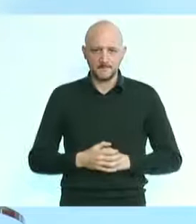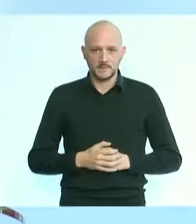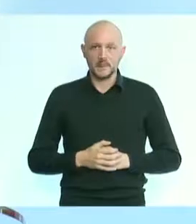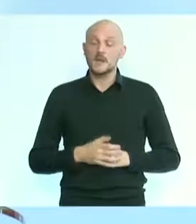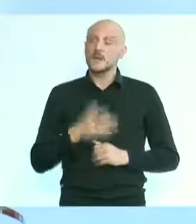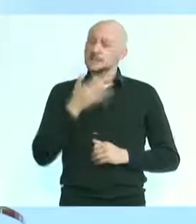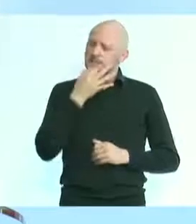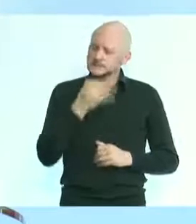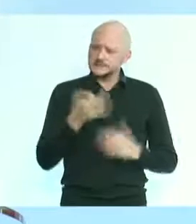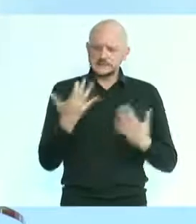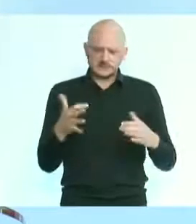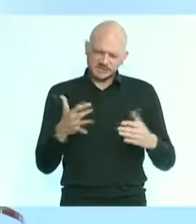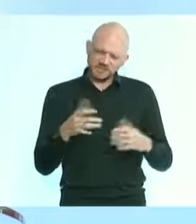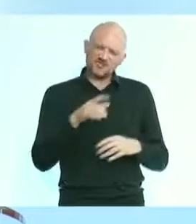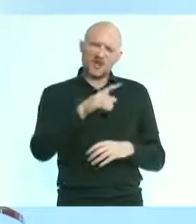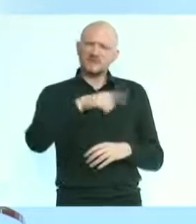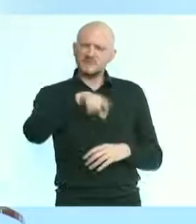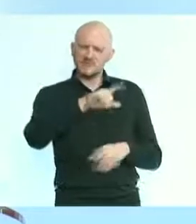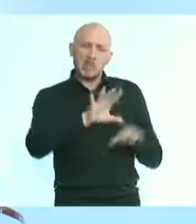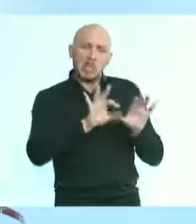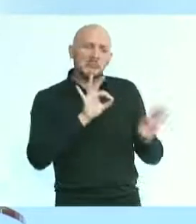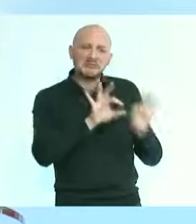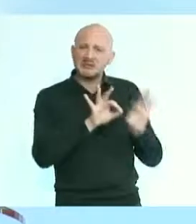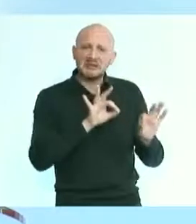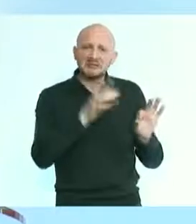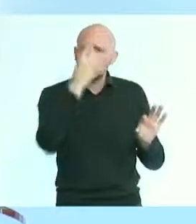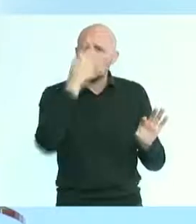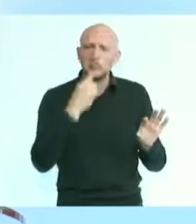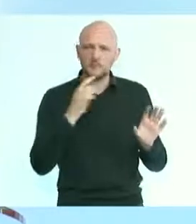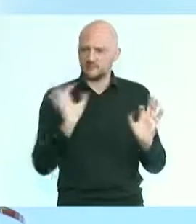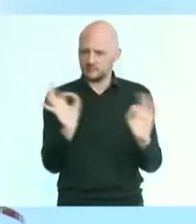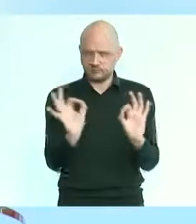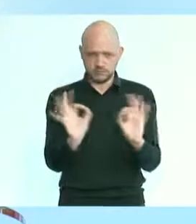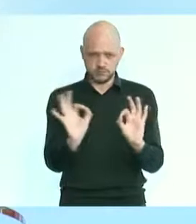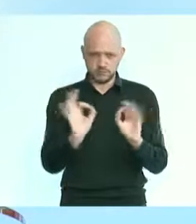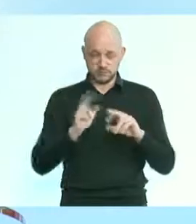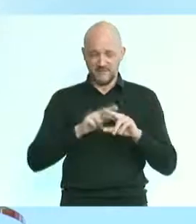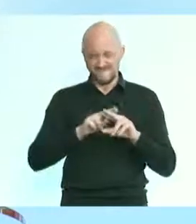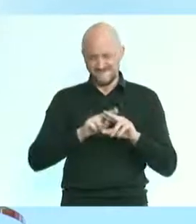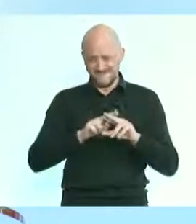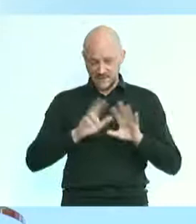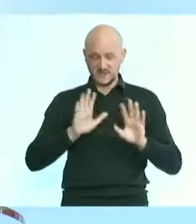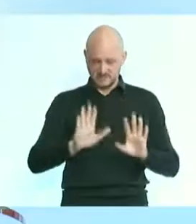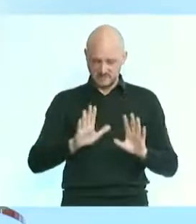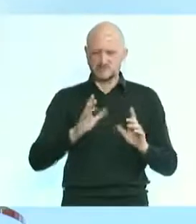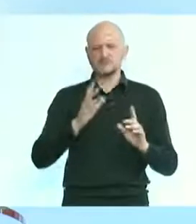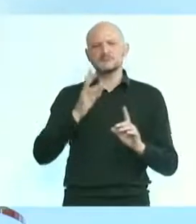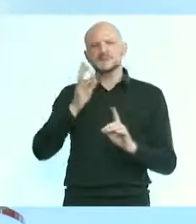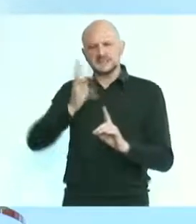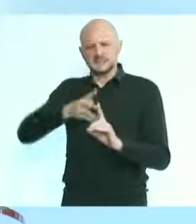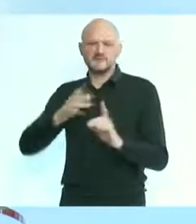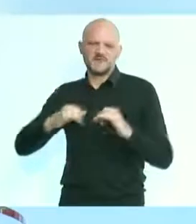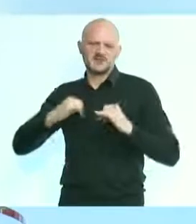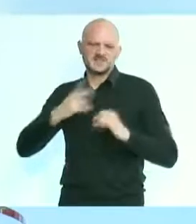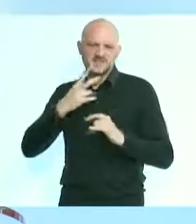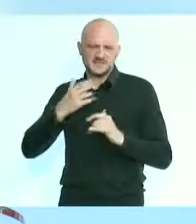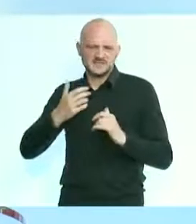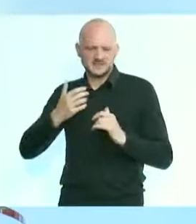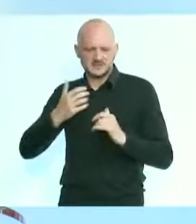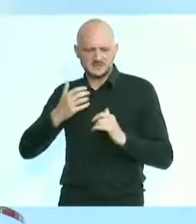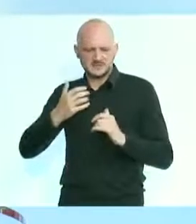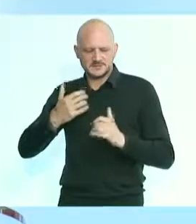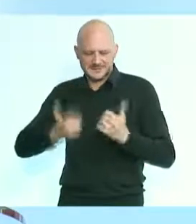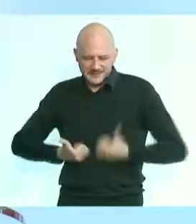sur profil pour ces missions et en général pour les missions de service civique. On voit bien que